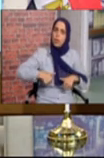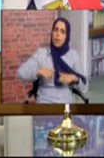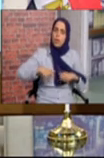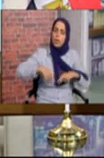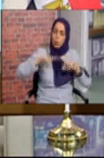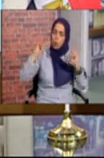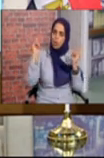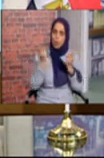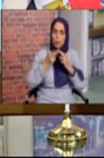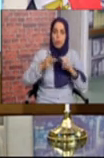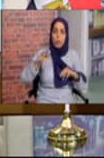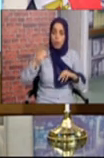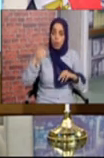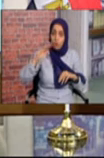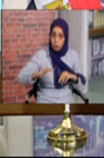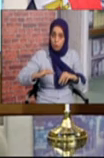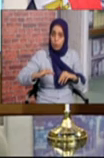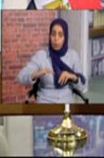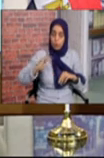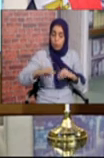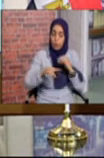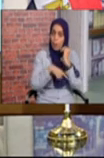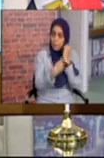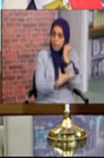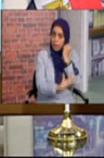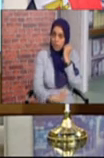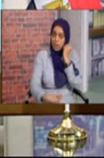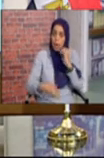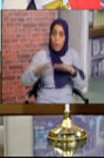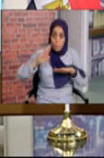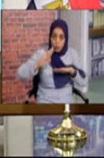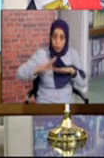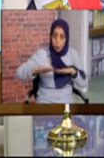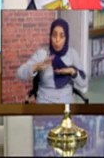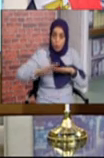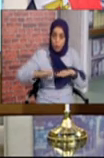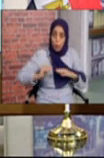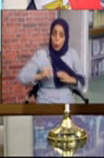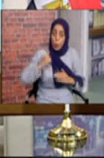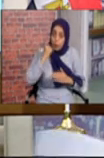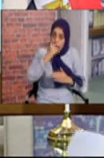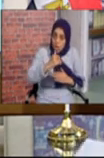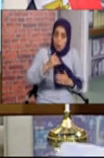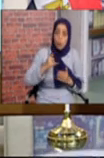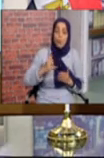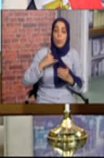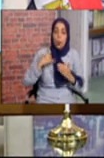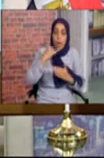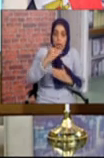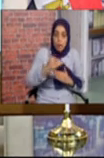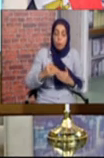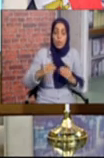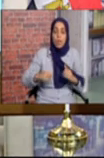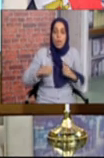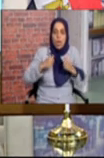الطفل اتعلم، الطفل بيوصل جنين حضرتك بتربيه كويس وبتدخله بتأهله مؤهل علمي